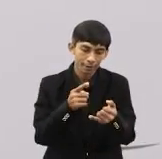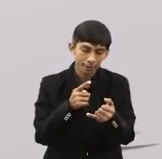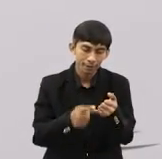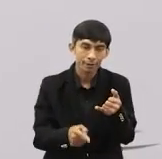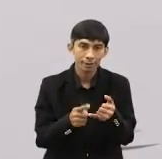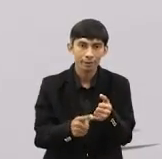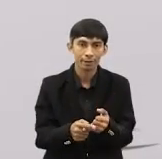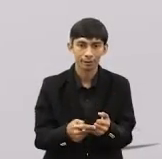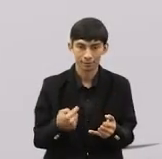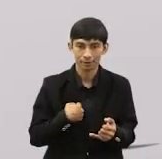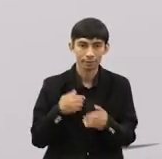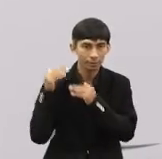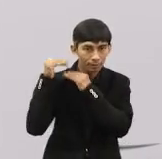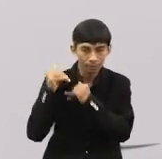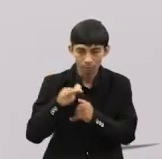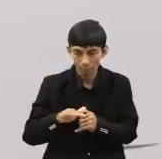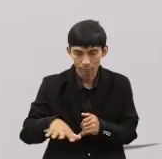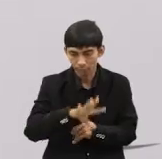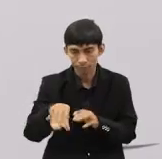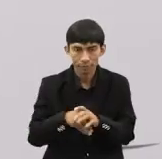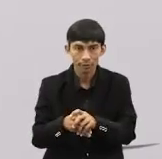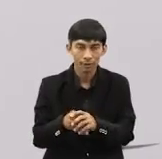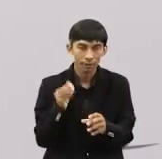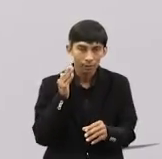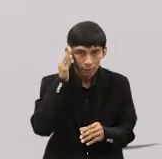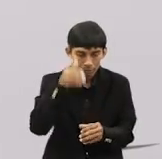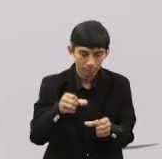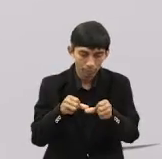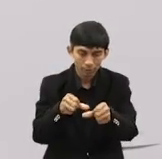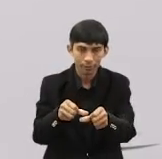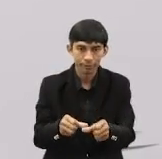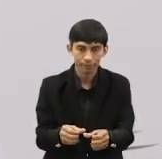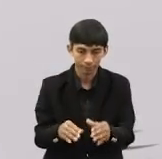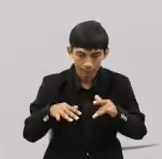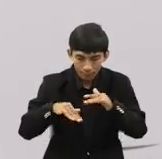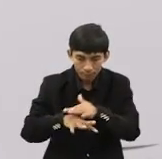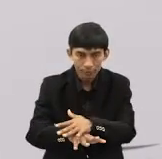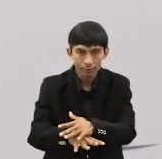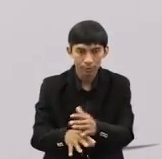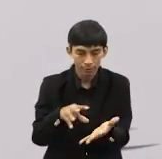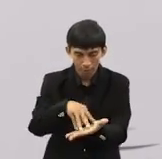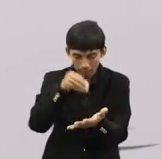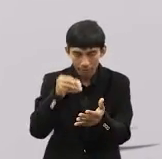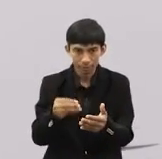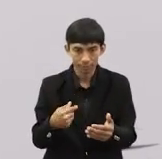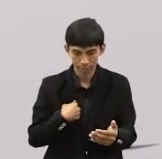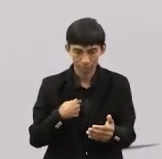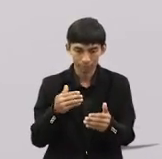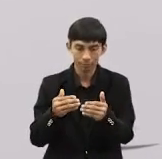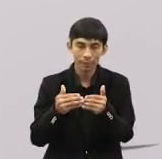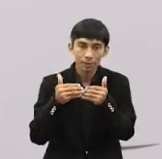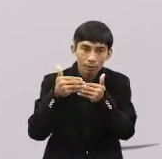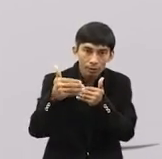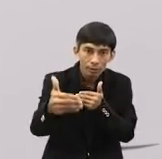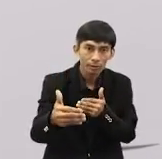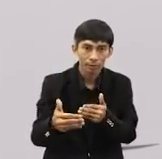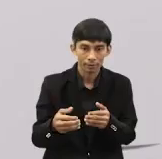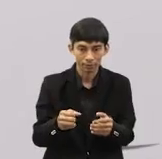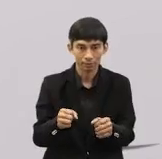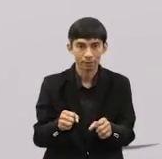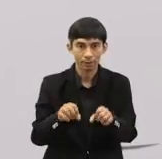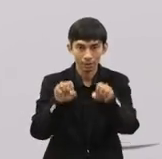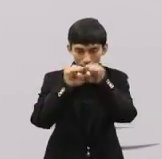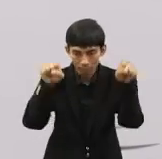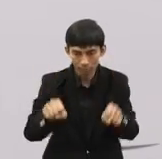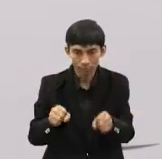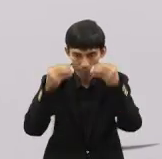nhà kêu sân khâm tha con từng ngọt nía nâng bằng to cho rùm riêng chỉ mùi nhà kêu pi chậm ngái tam phổ quan sọc sai nâng tam